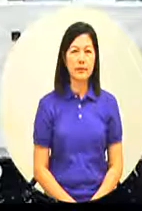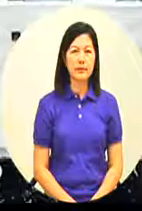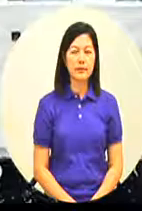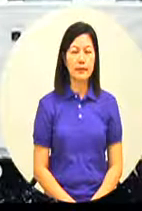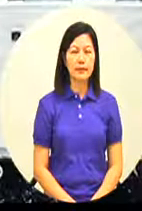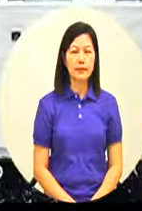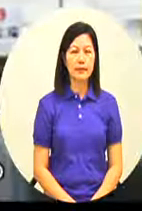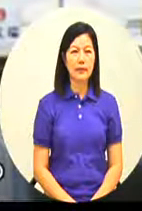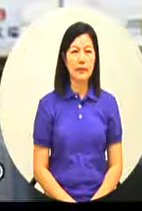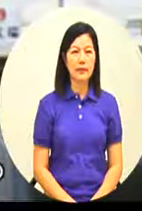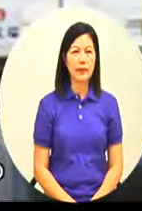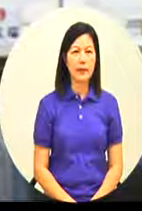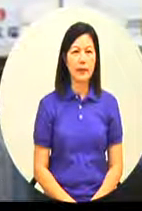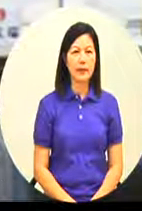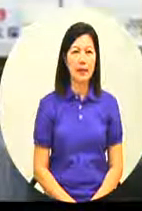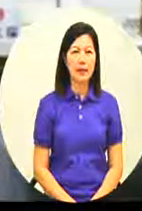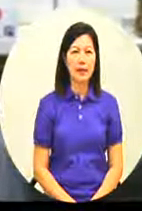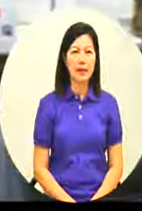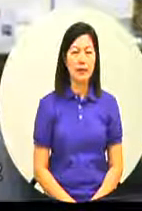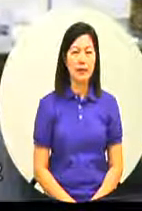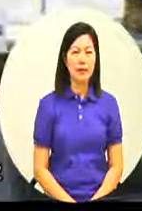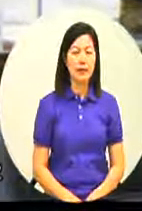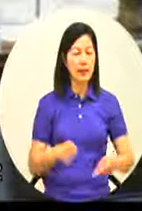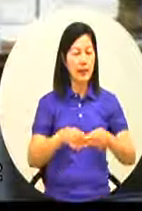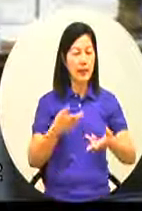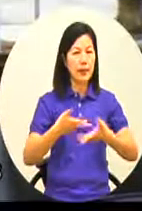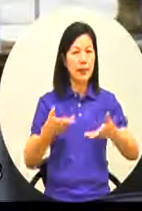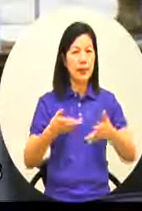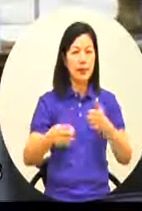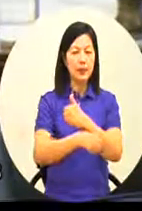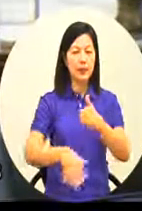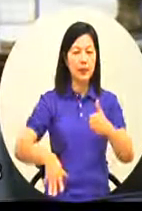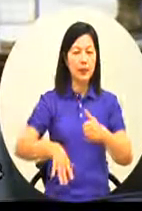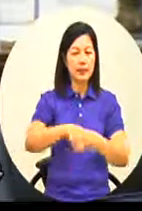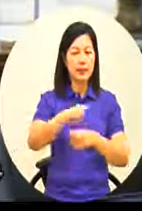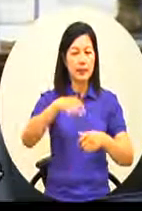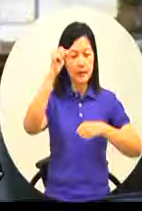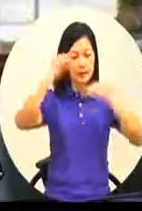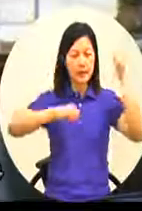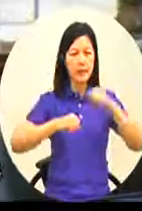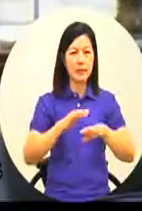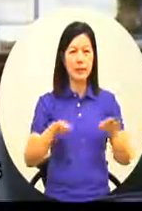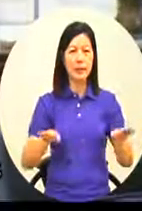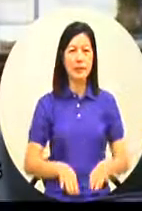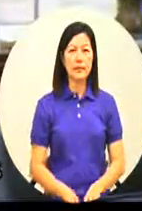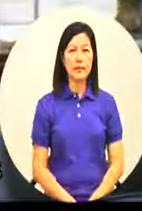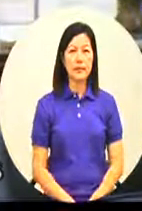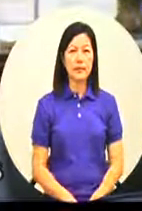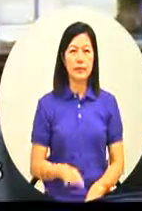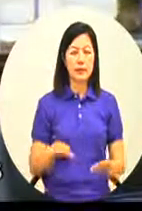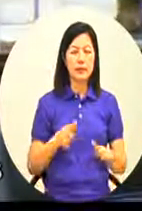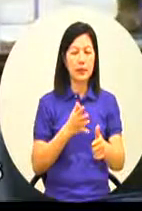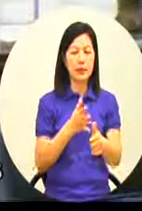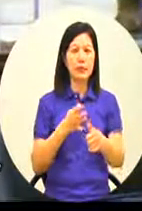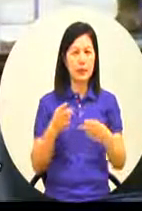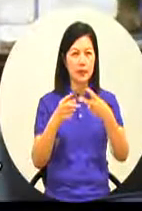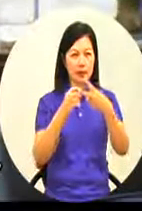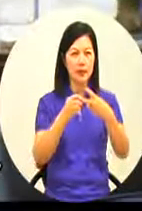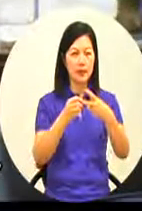好，谢谢主席。那公务部门的市府官员，大家早哈。我今天的咨询大概两个部分哈，第一个部